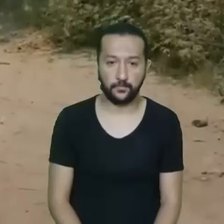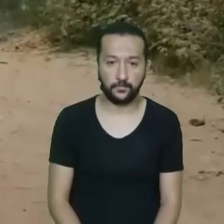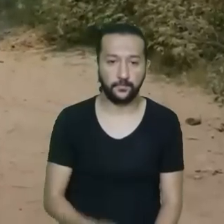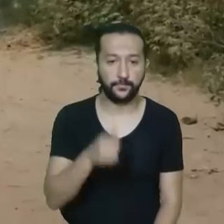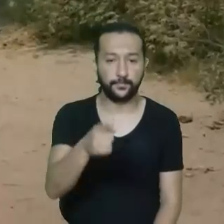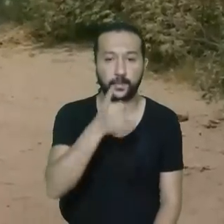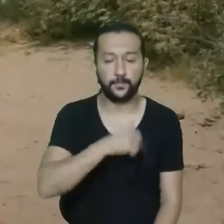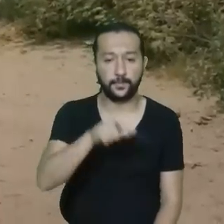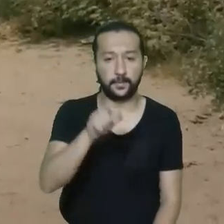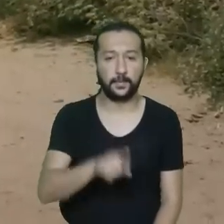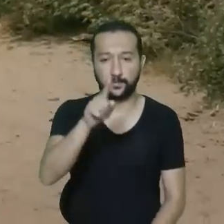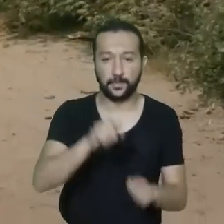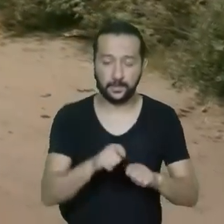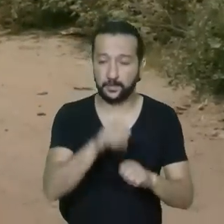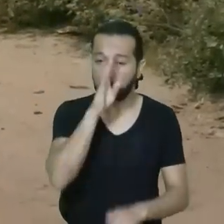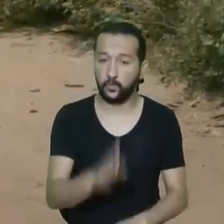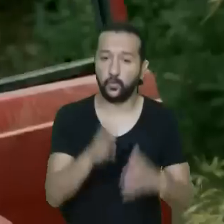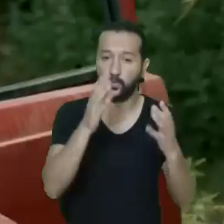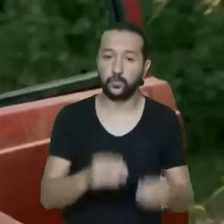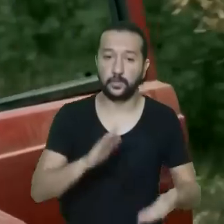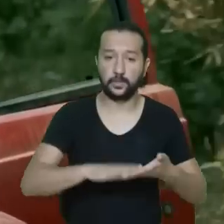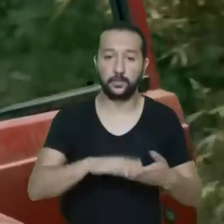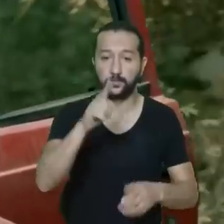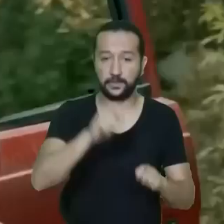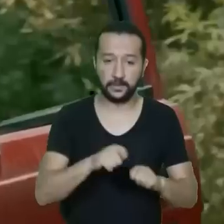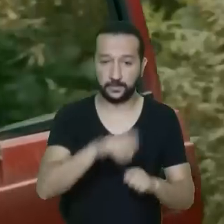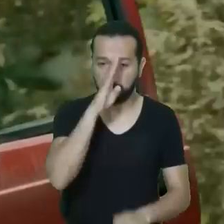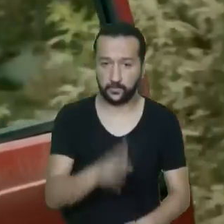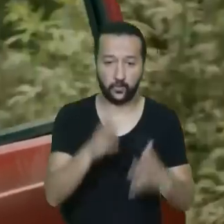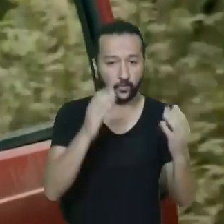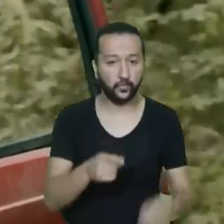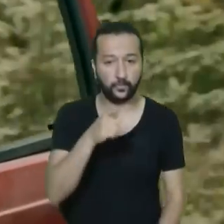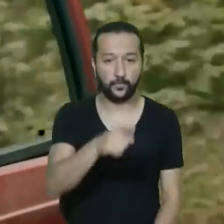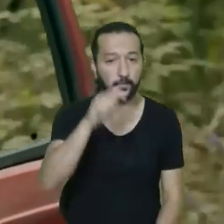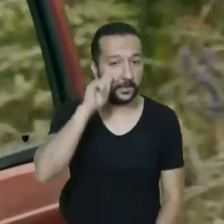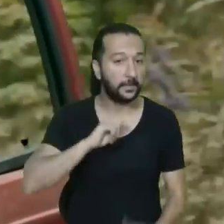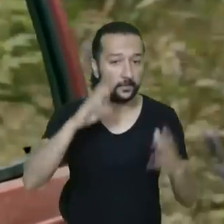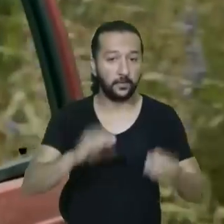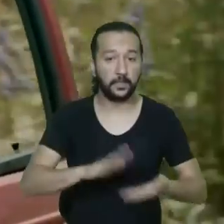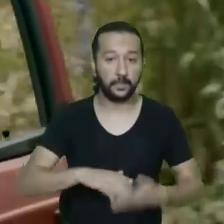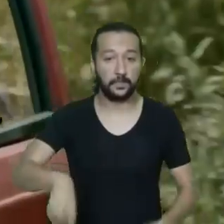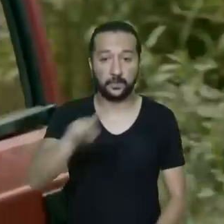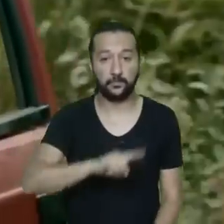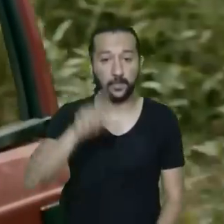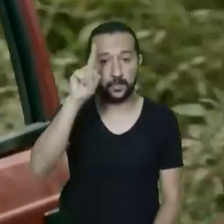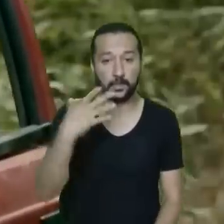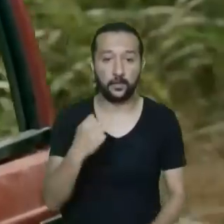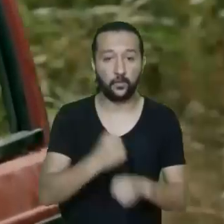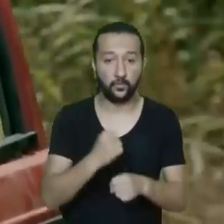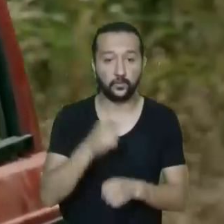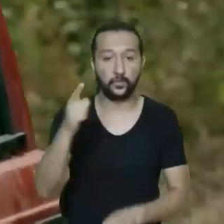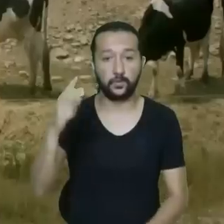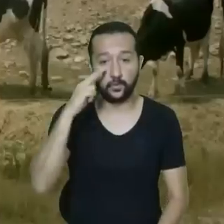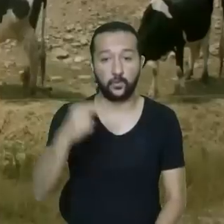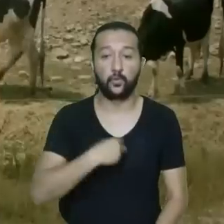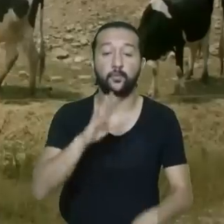Ulan abi ya. Bir işiniz de düzgün olsun Agideş. Bir işiniz de düzgün olsun. Rezil oldum Agideş'leme. Allah'tan Gonca'nın gayını da